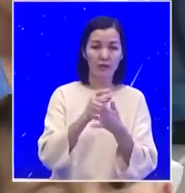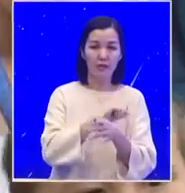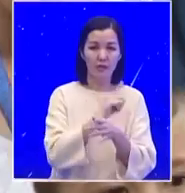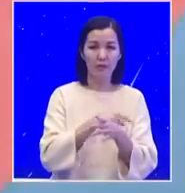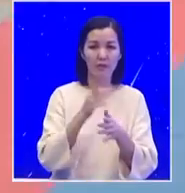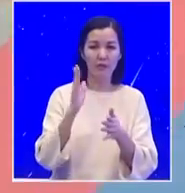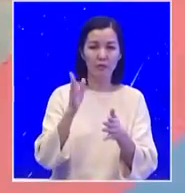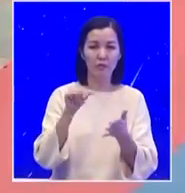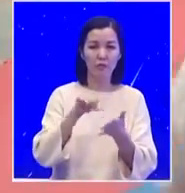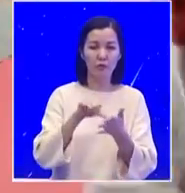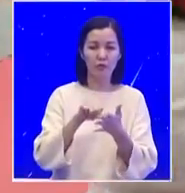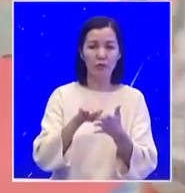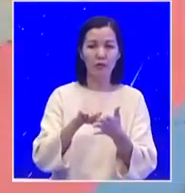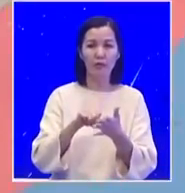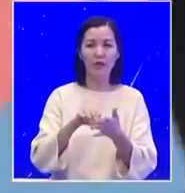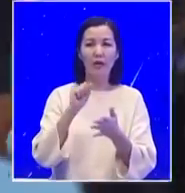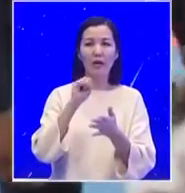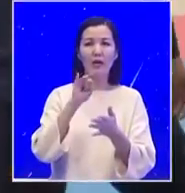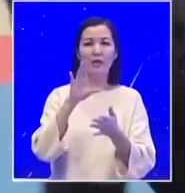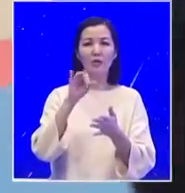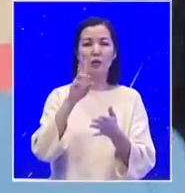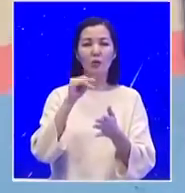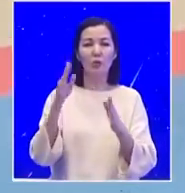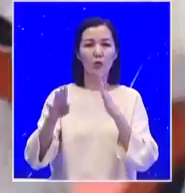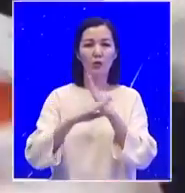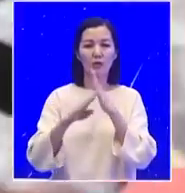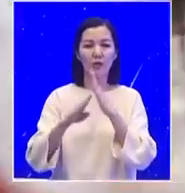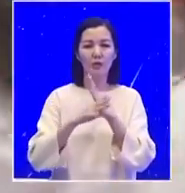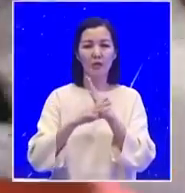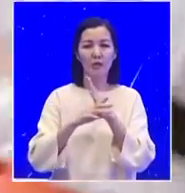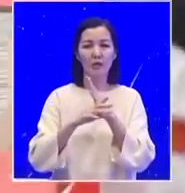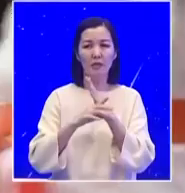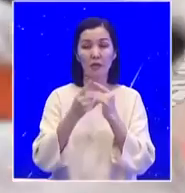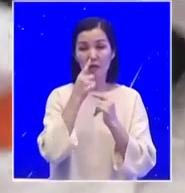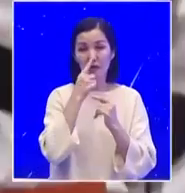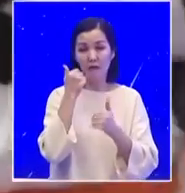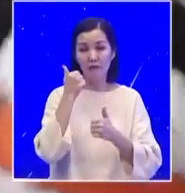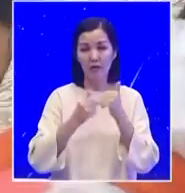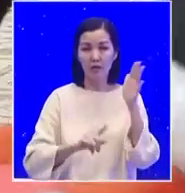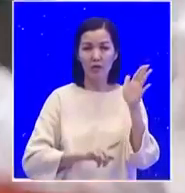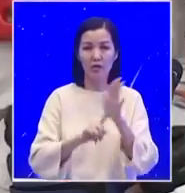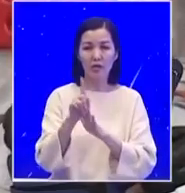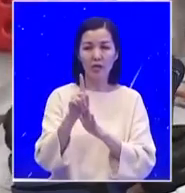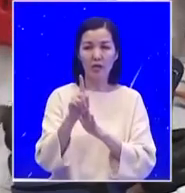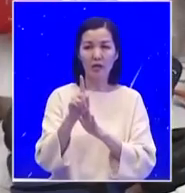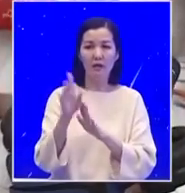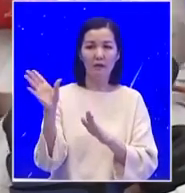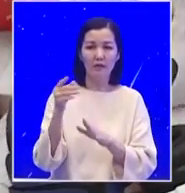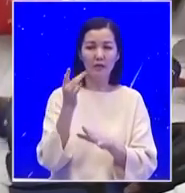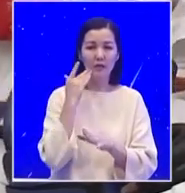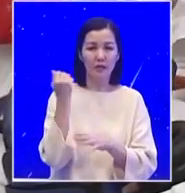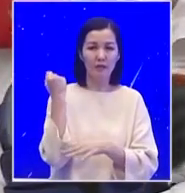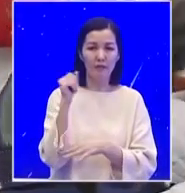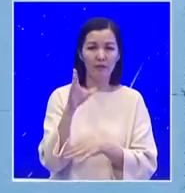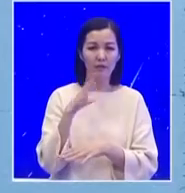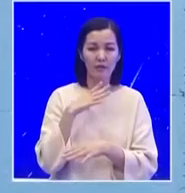сильнейших. Алсу Куржумбаева занимается карате «Шинкё-Кушинкай» сравнительно со сверстниками недавно, но призовые места занимает практически всегда. На этот раз в